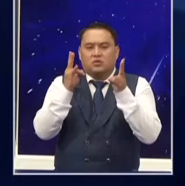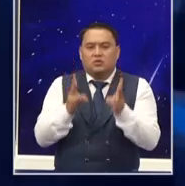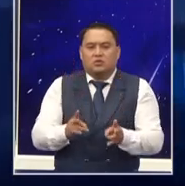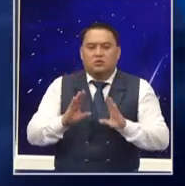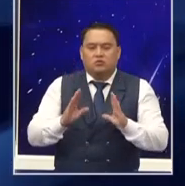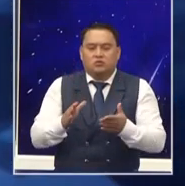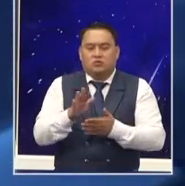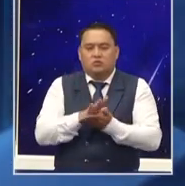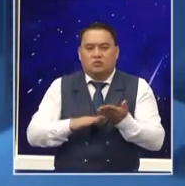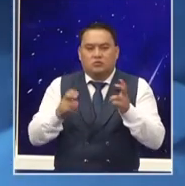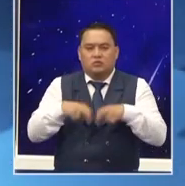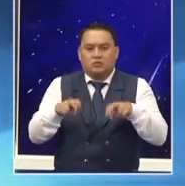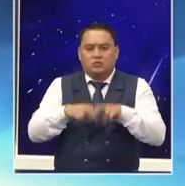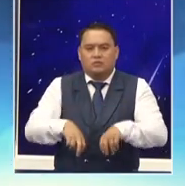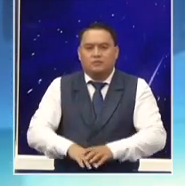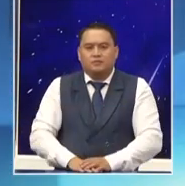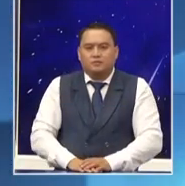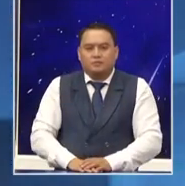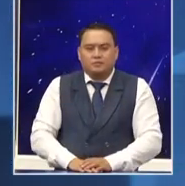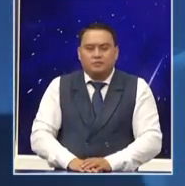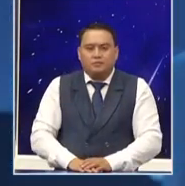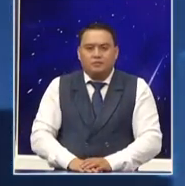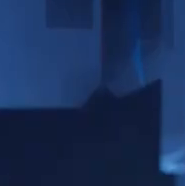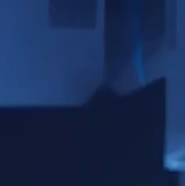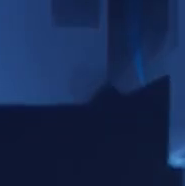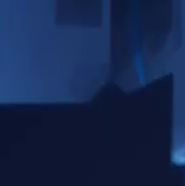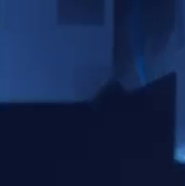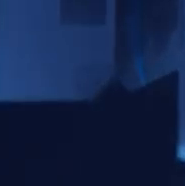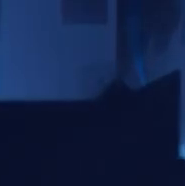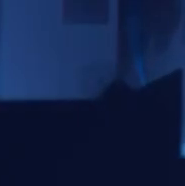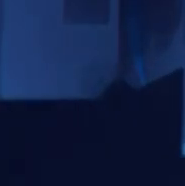Антон Хатиновский при содействии пресс-службы департамента полиции Алматинской области.